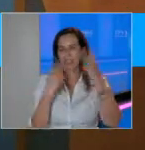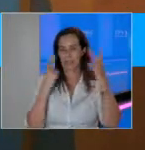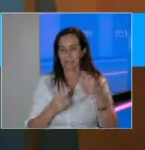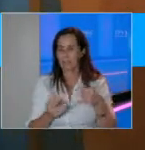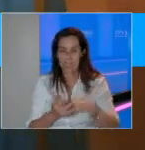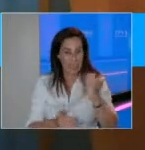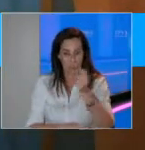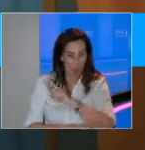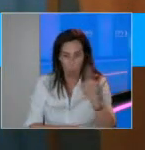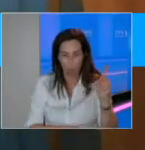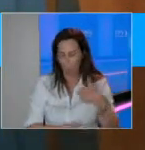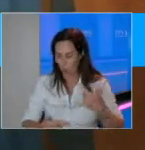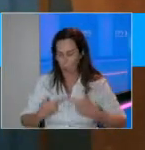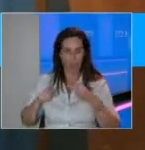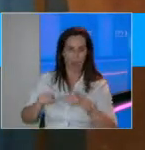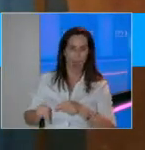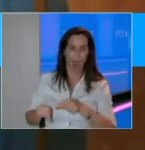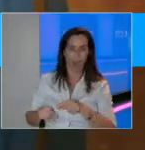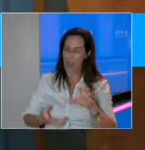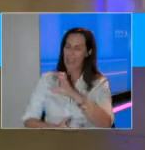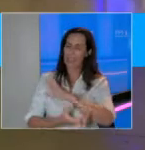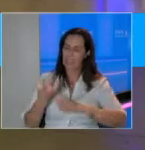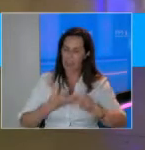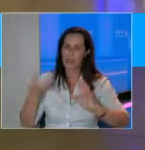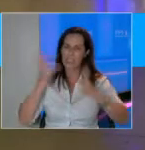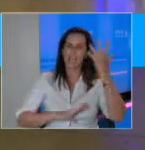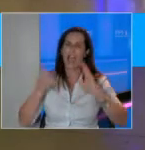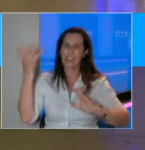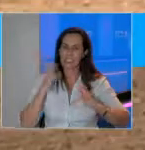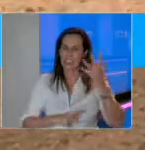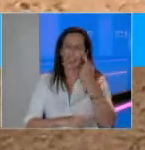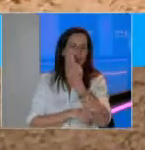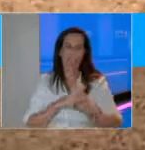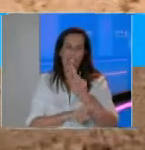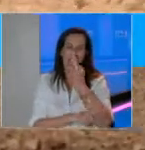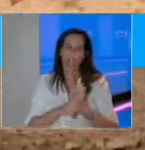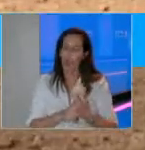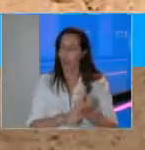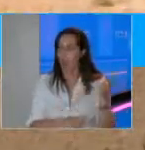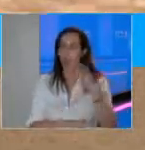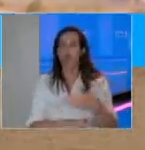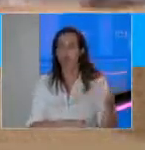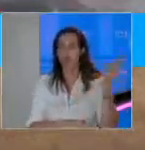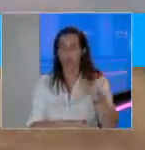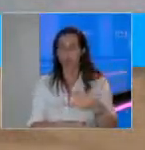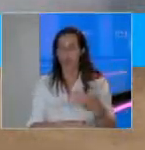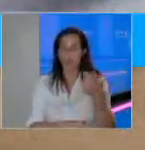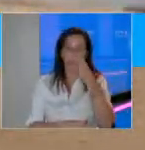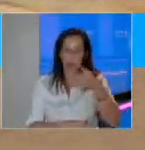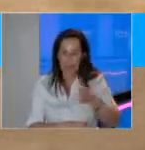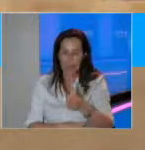כי אם לא, אנחנו נחיה ככה בהסלמות, בשריפות וברקטות, שיגור רקטות, ניסיונות